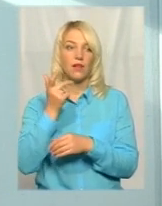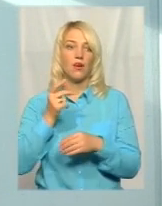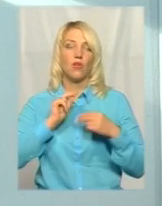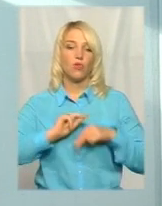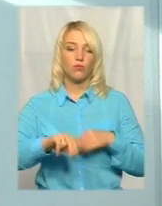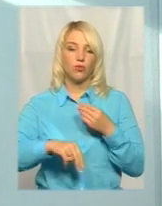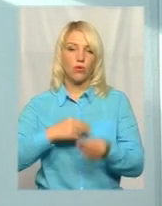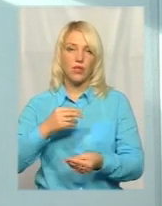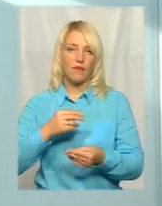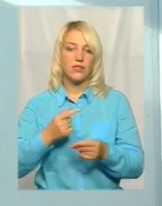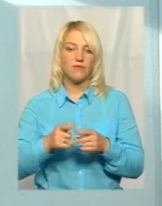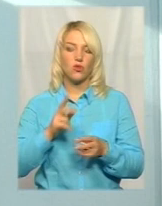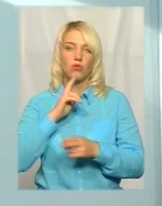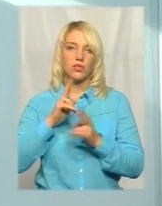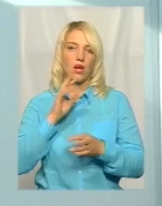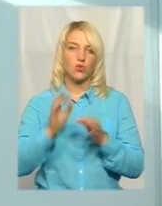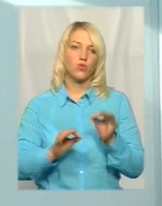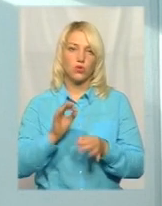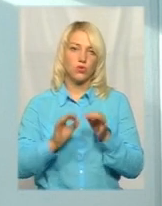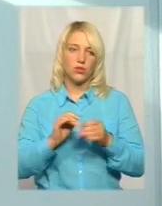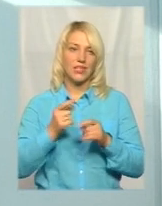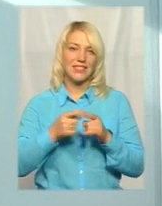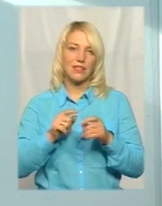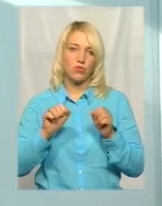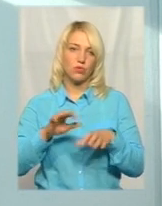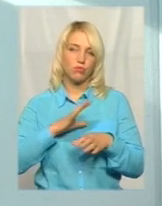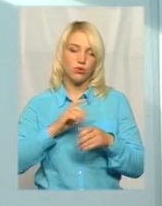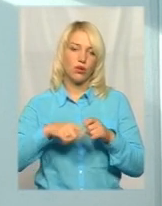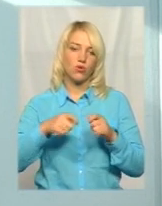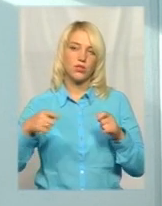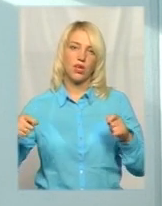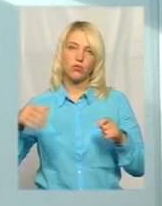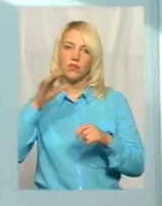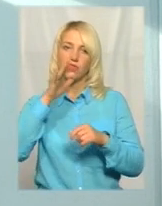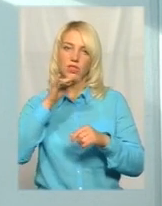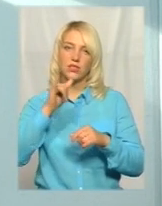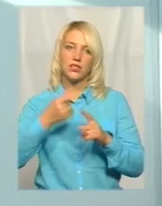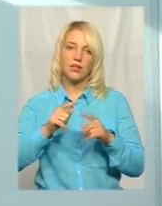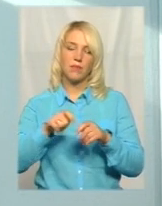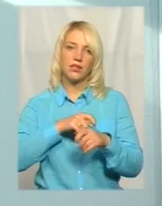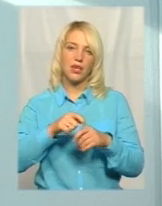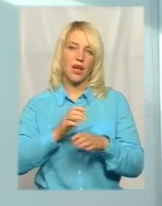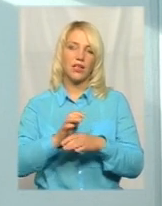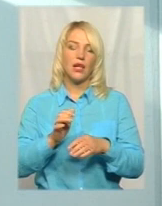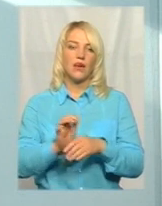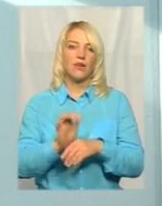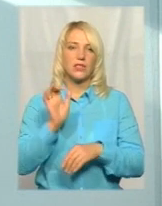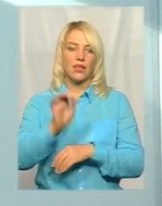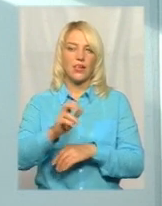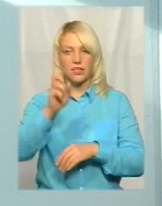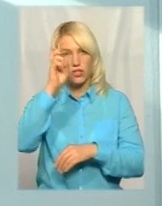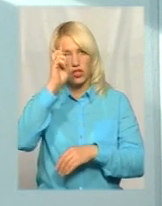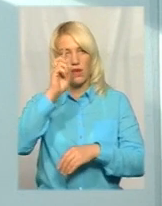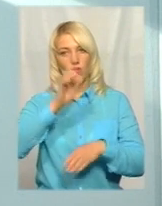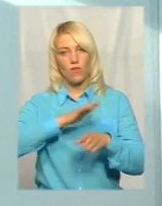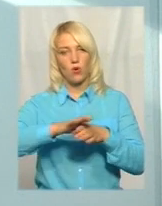роботодавець або оскаржує в суді, і це може бути розтягнуто по часі, і тоді матеріали надсилаються в Державну виконавчу службу і до